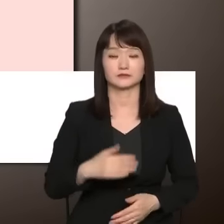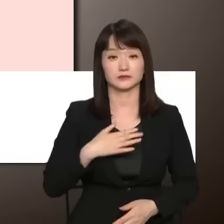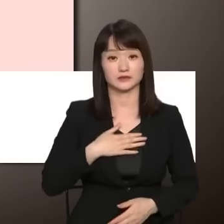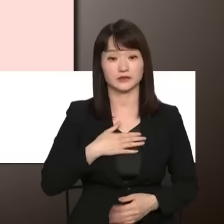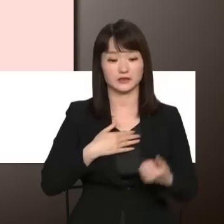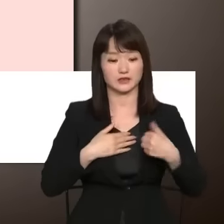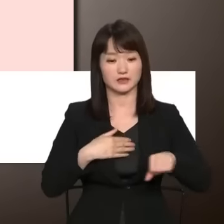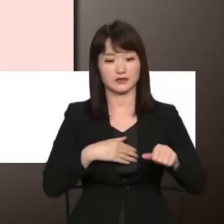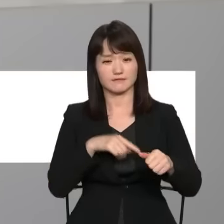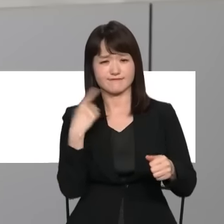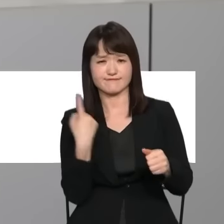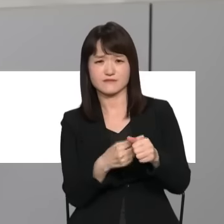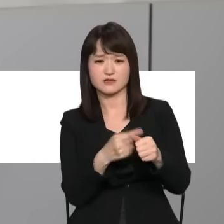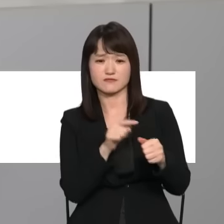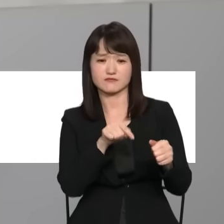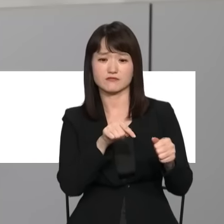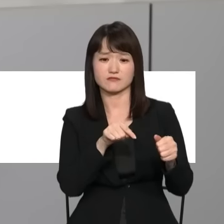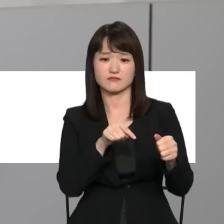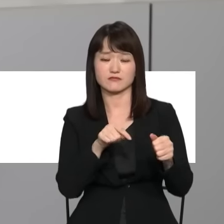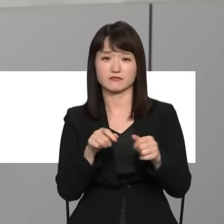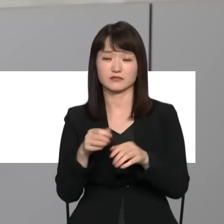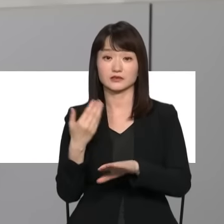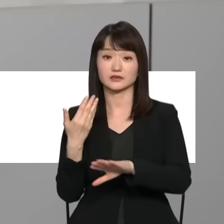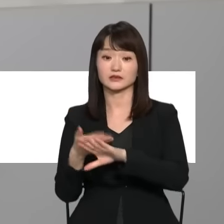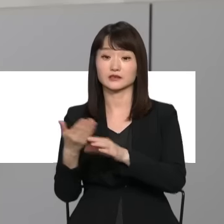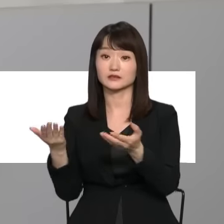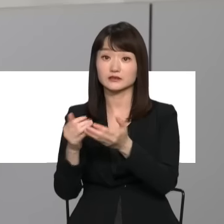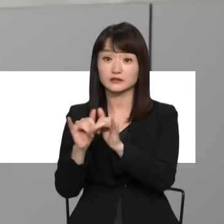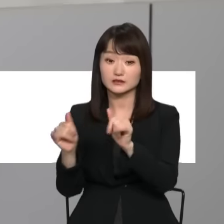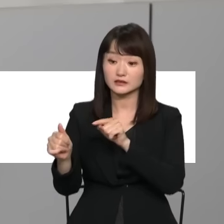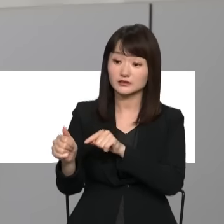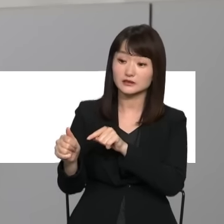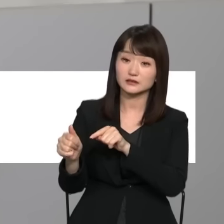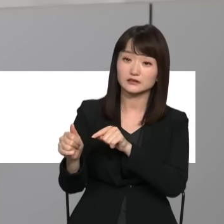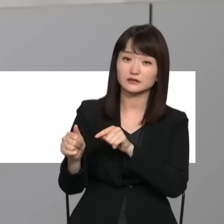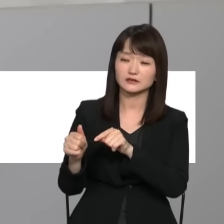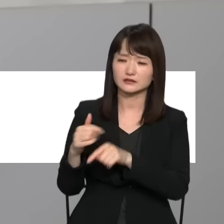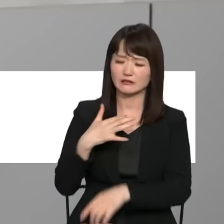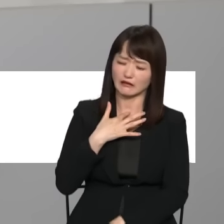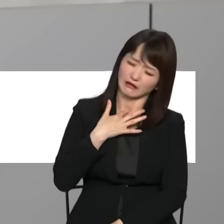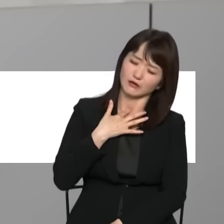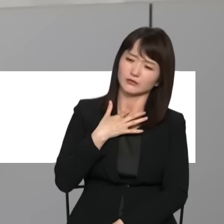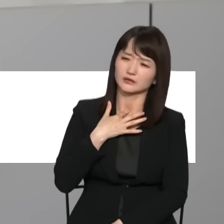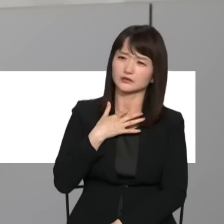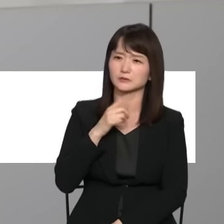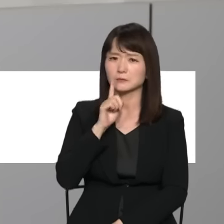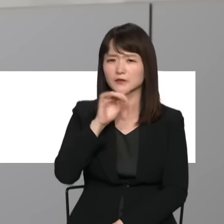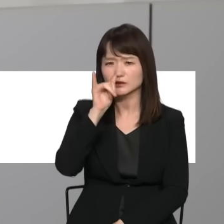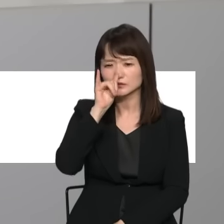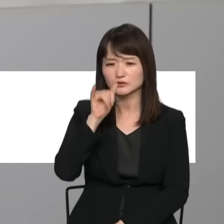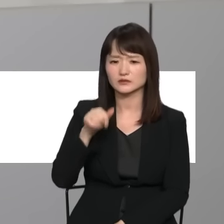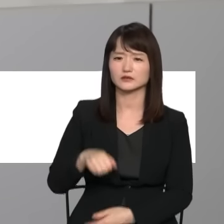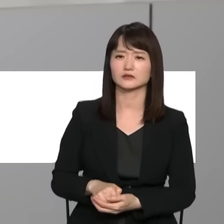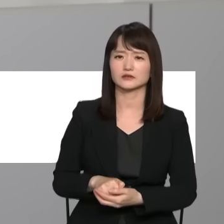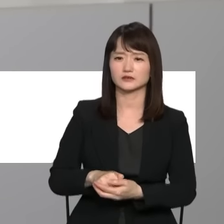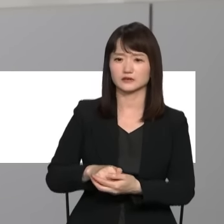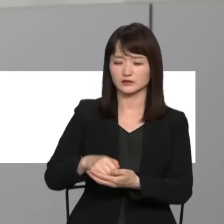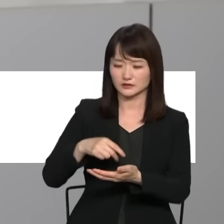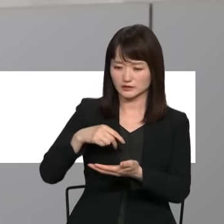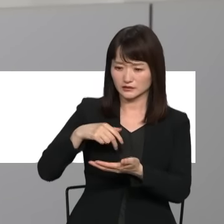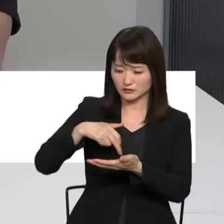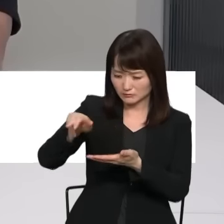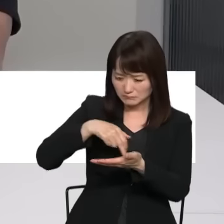뭐 비아냥도 그렇고 동료 다른 직원분들에 대한 그런 혐오적인 발언도 그렇고 그게 너무 화가